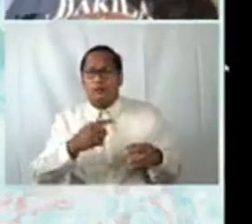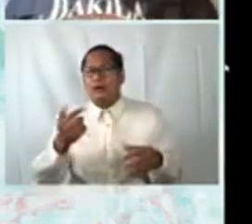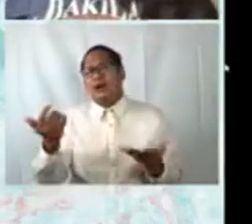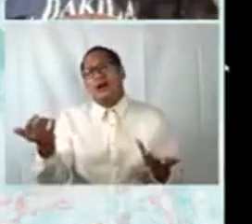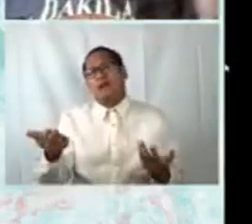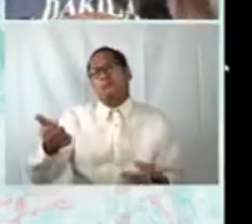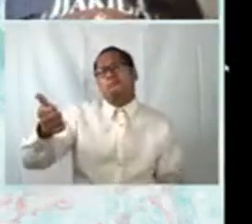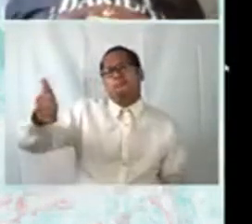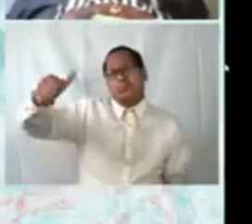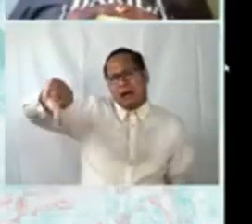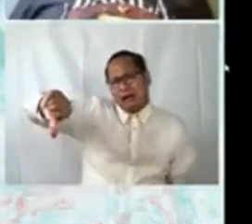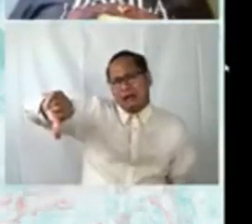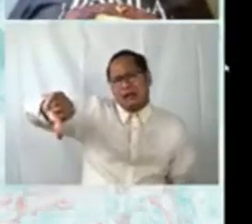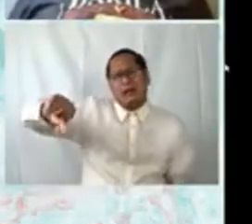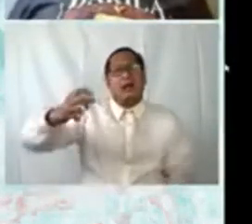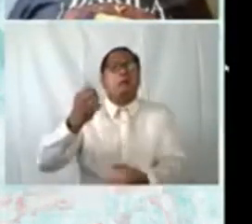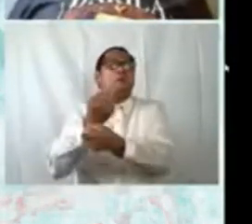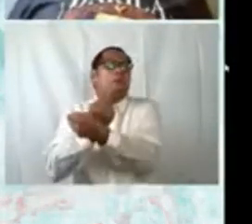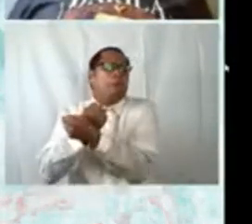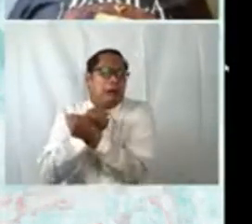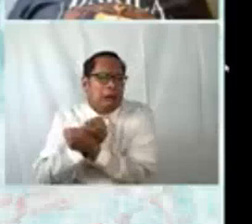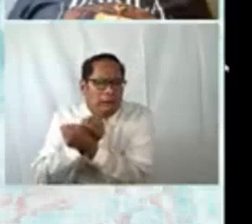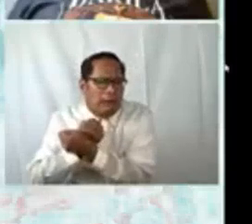ating pagkaapi,